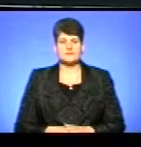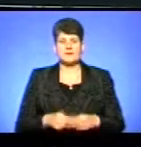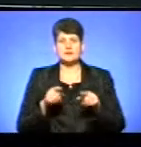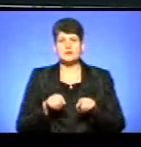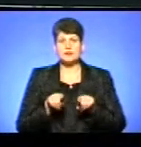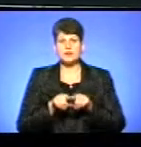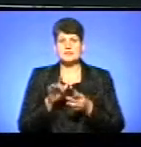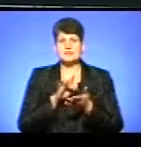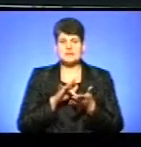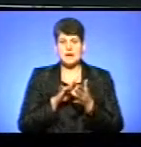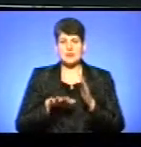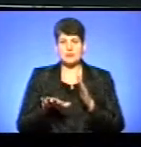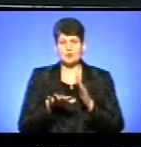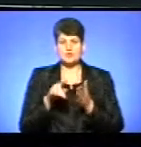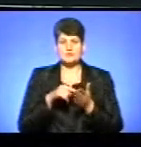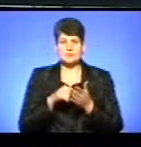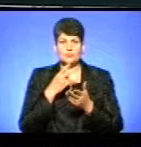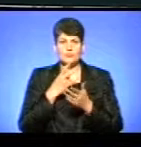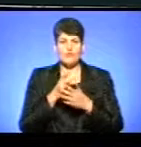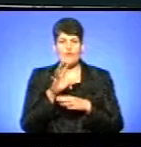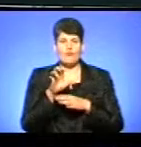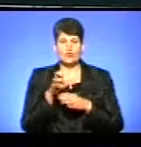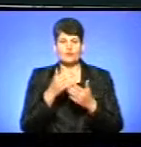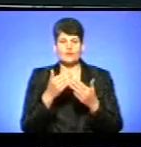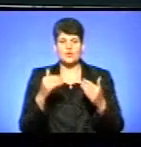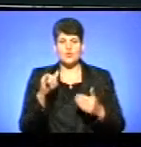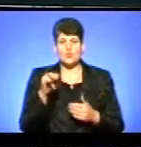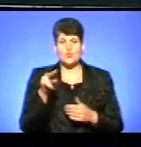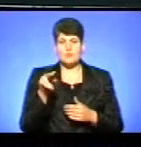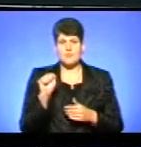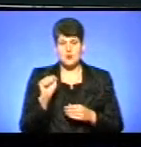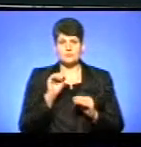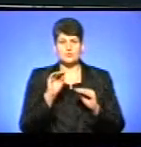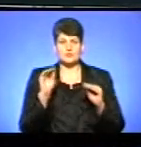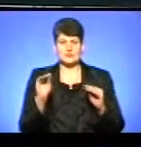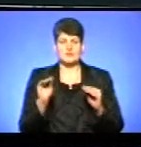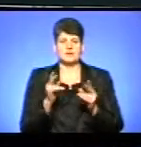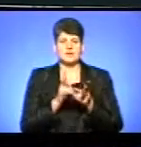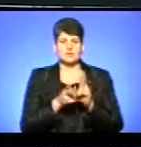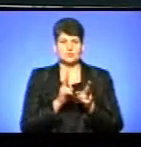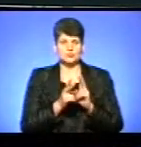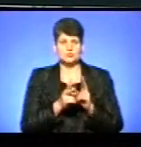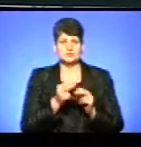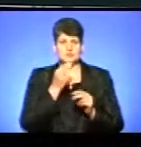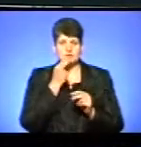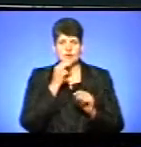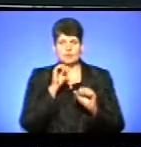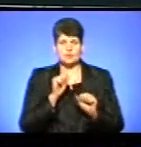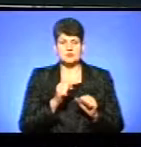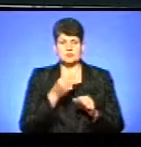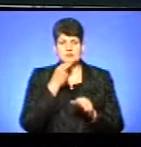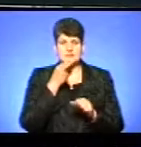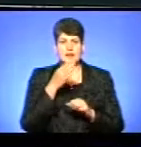Також на центральній площі міста експонують фотовиставку «УПА». Розташували ветеранську кухню «Права страва», де можна поїсти рибної